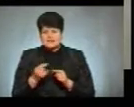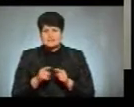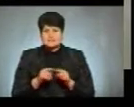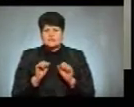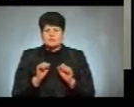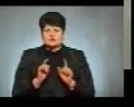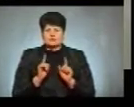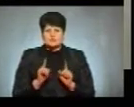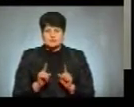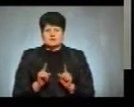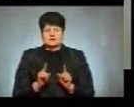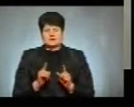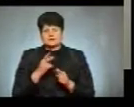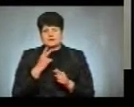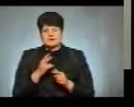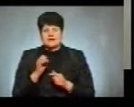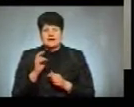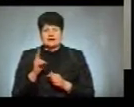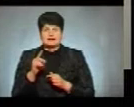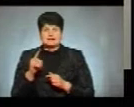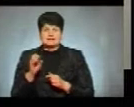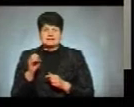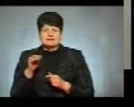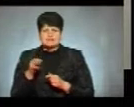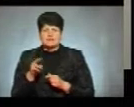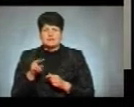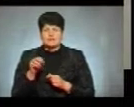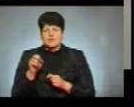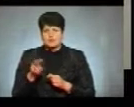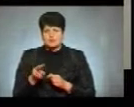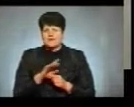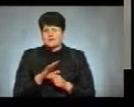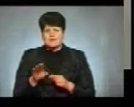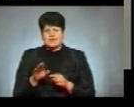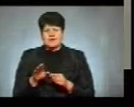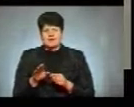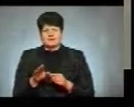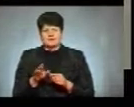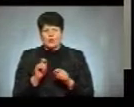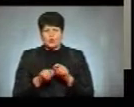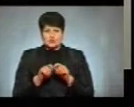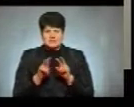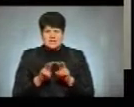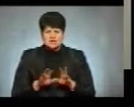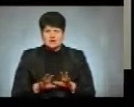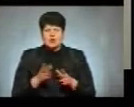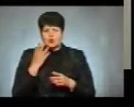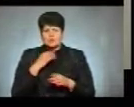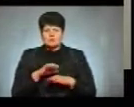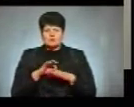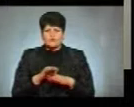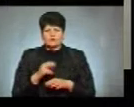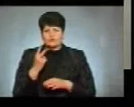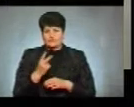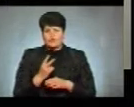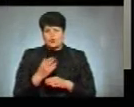можемо, опираючись на екзит-поли, говорити, а не на проміжні соцдослідження. От коли ми проводили впродовж